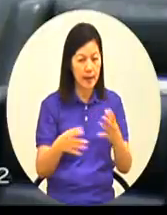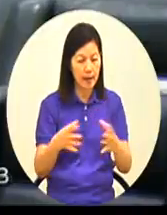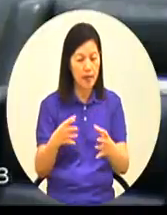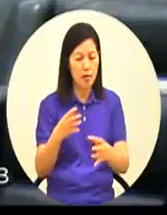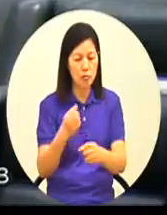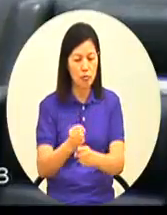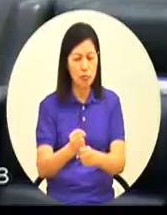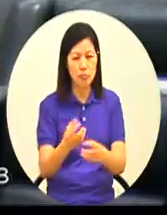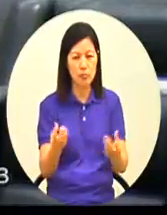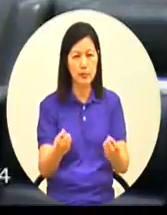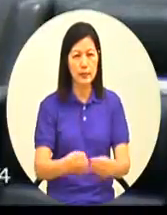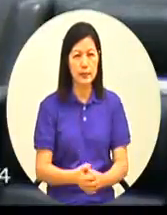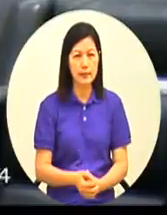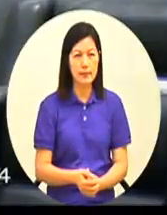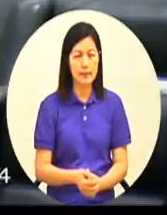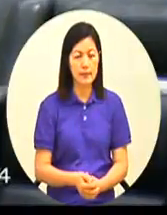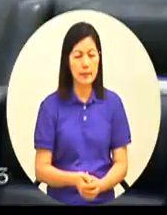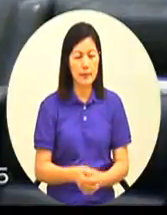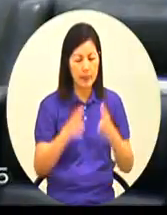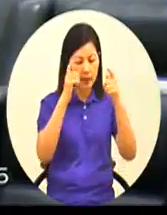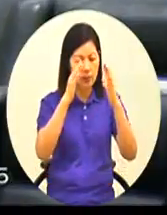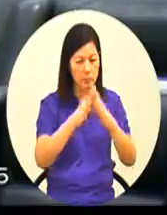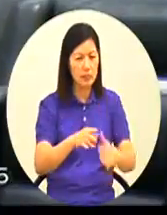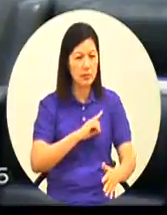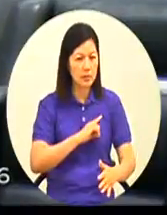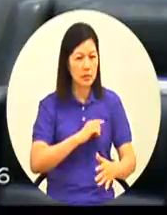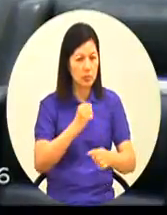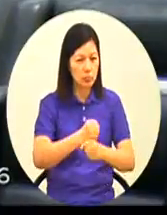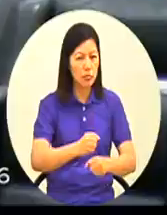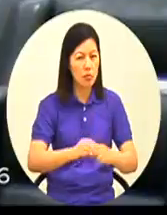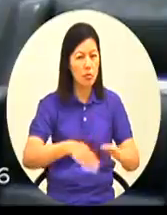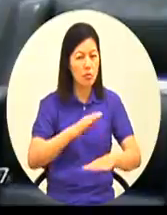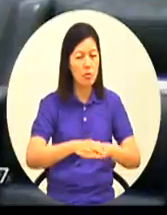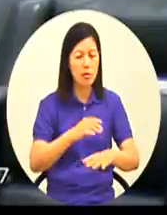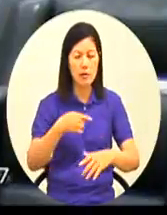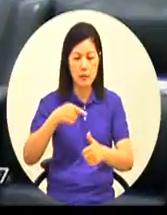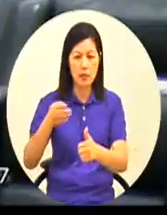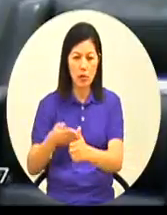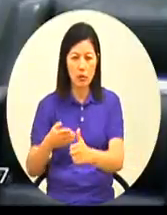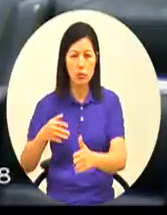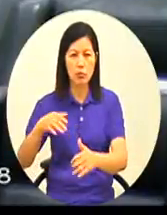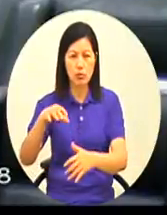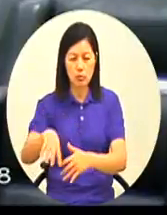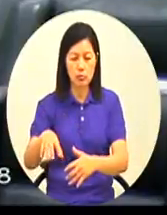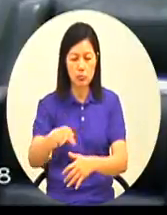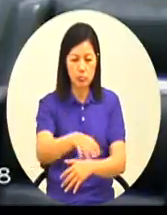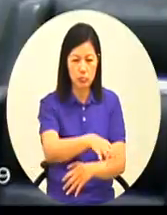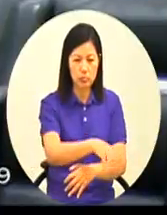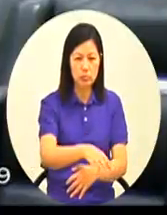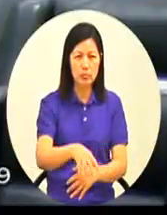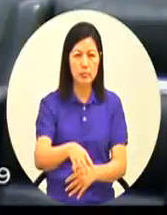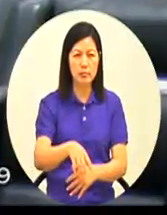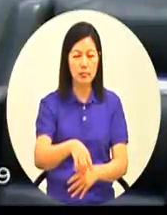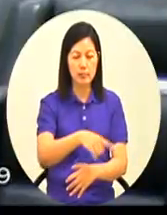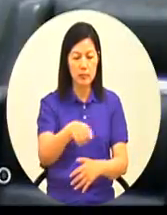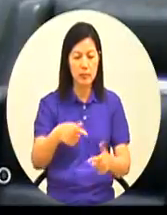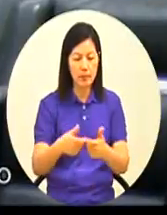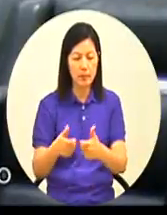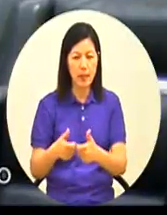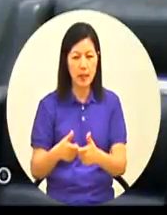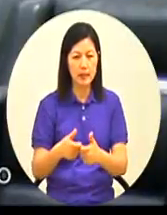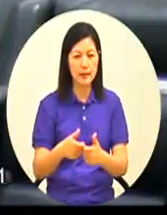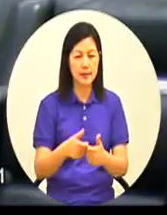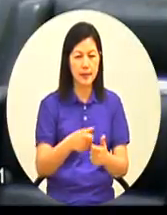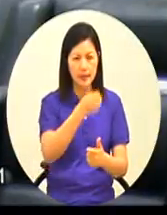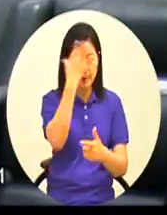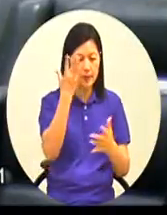觉得是我们自己在高雄市就可以做的，我们透过教育局等等的其他局处，我们让这些年轻朋友、学生，